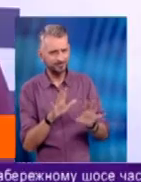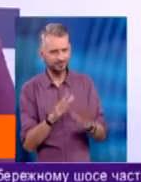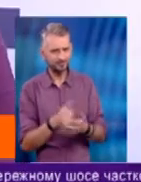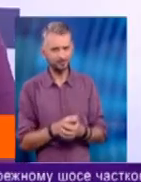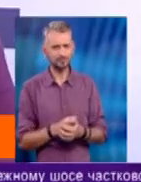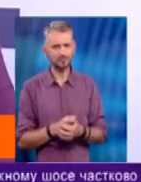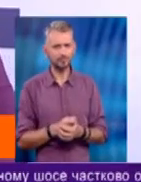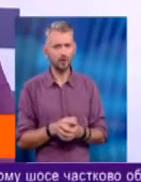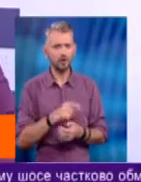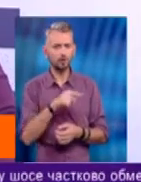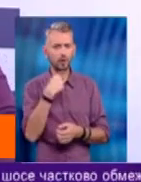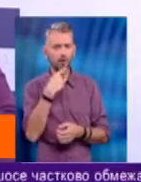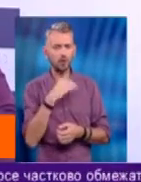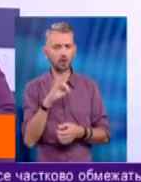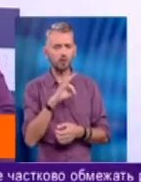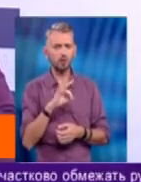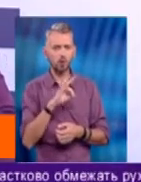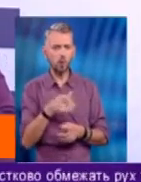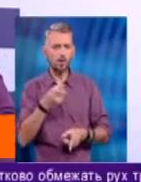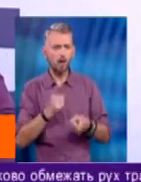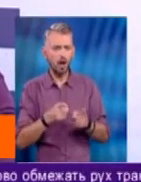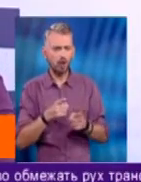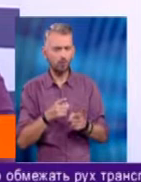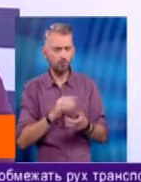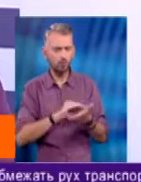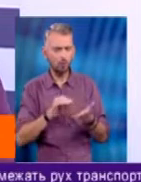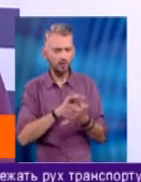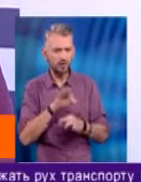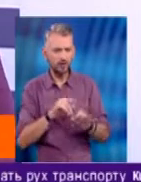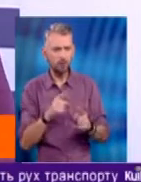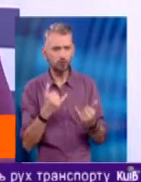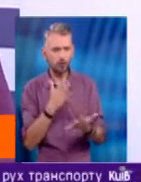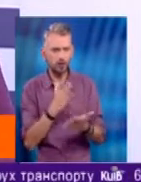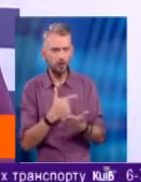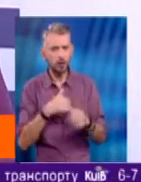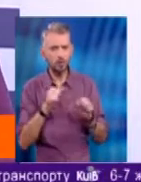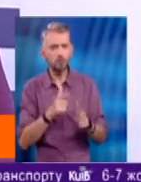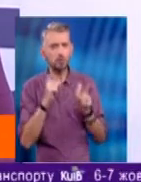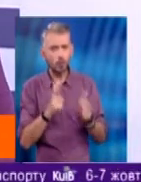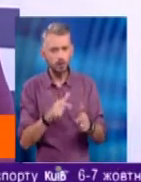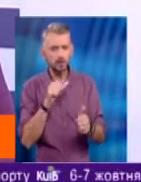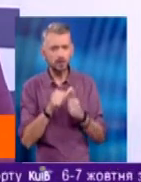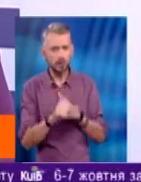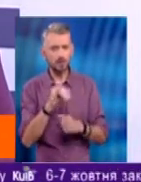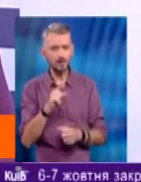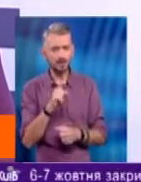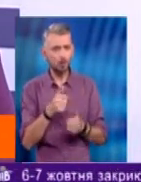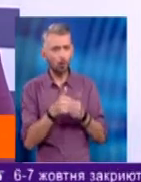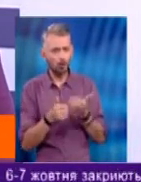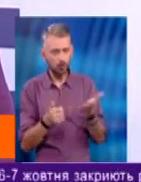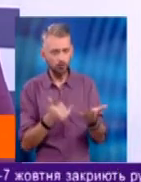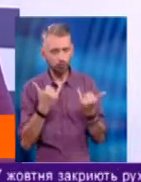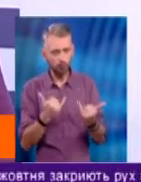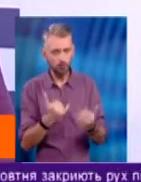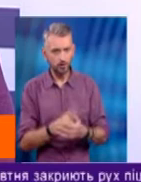ви говорите про реально прописані схеми, які сьогодні є. Але, до речі, я можу погодитися саме із колегою сьогодні.